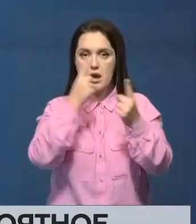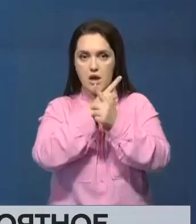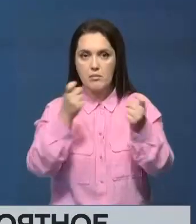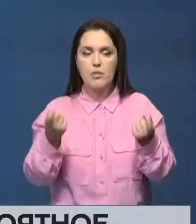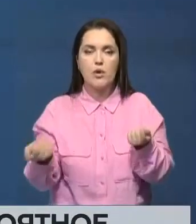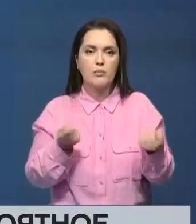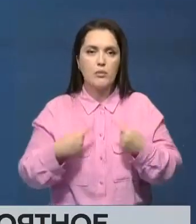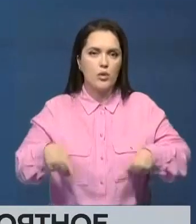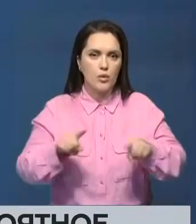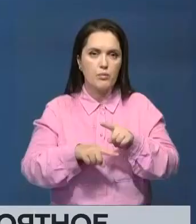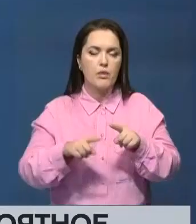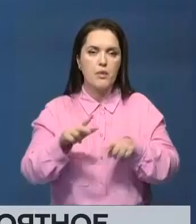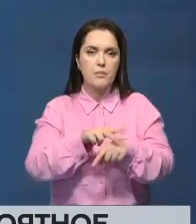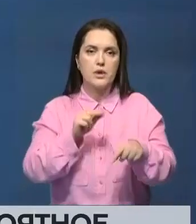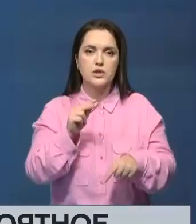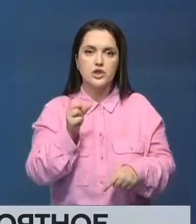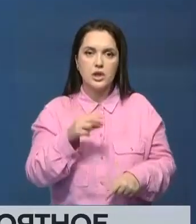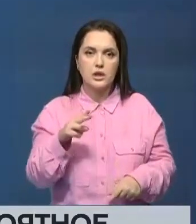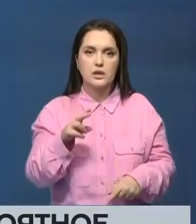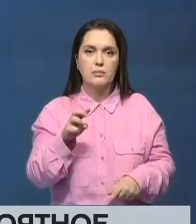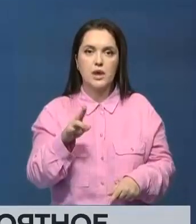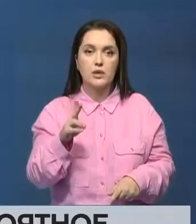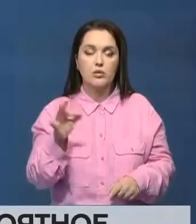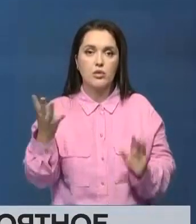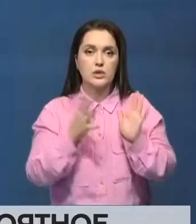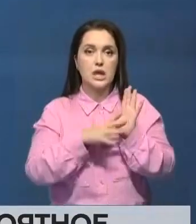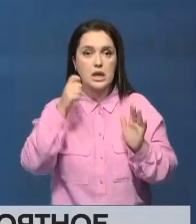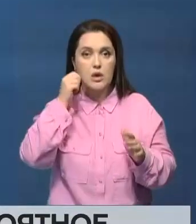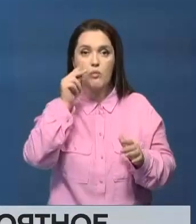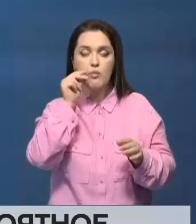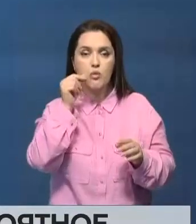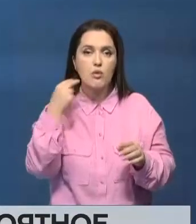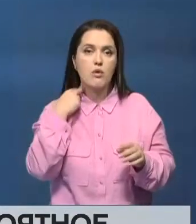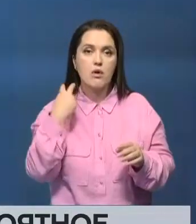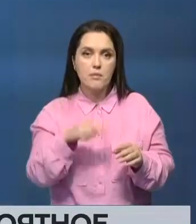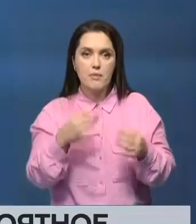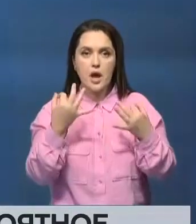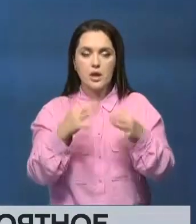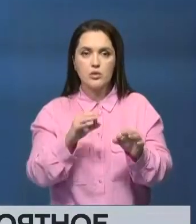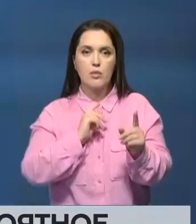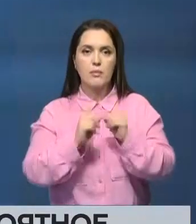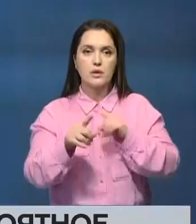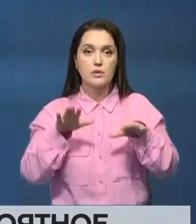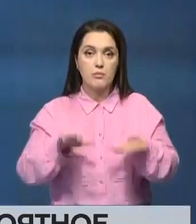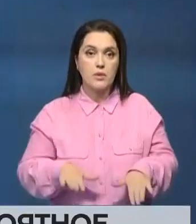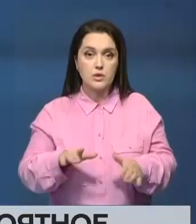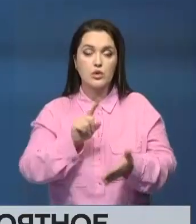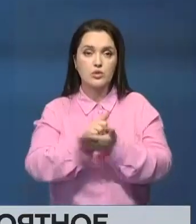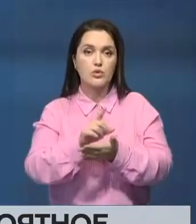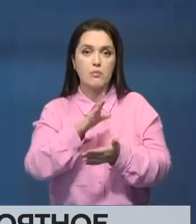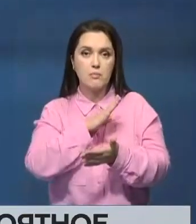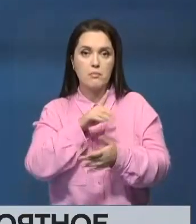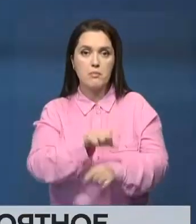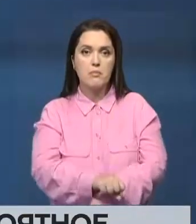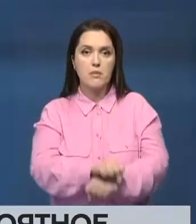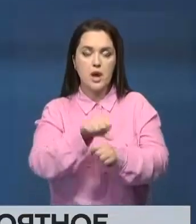округа реверса чай бянка сорока девятилетнего мужчину арестовали на контрольно-пропускном пункте возле места где должен был проходить